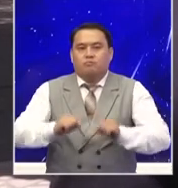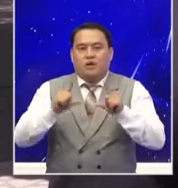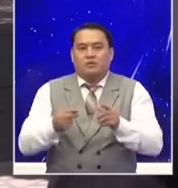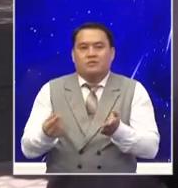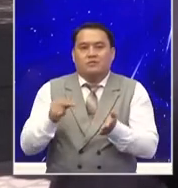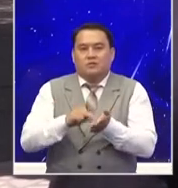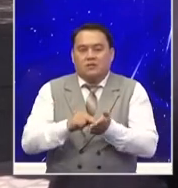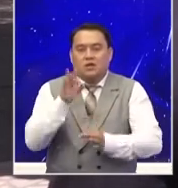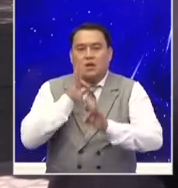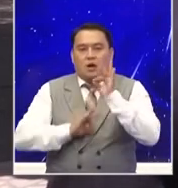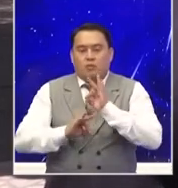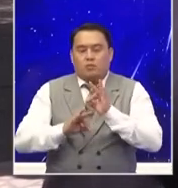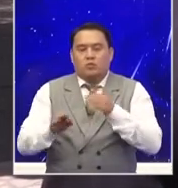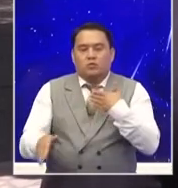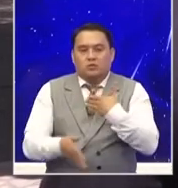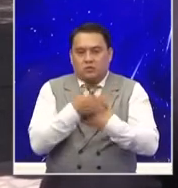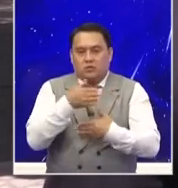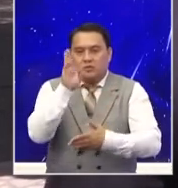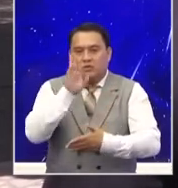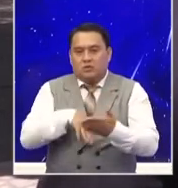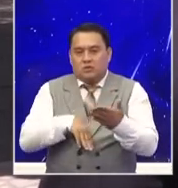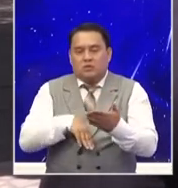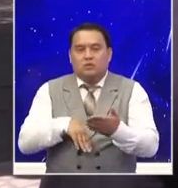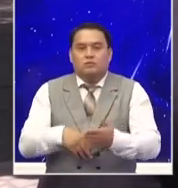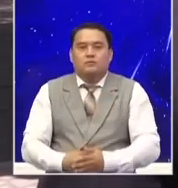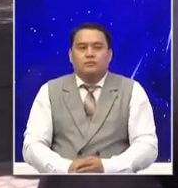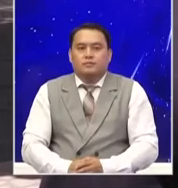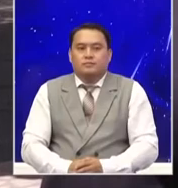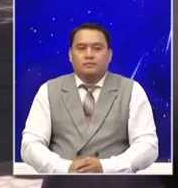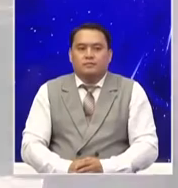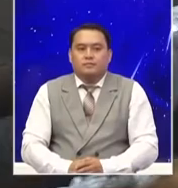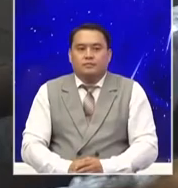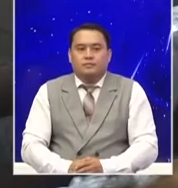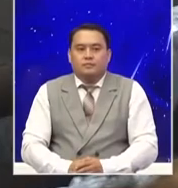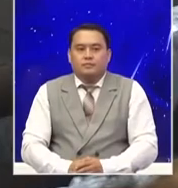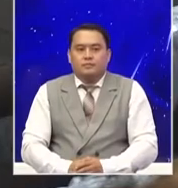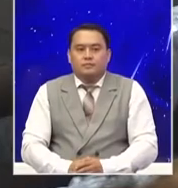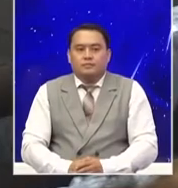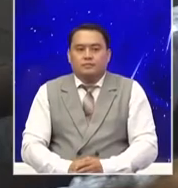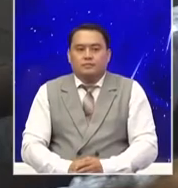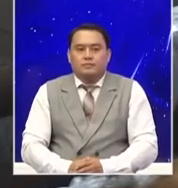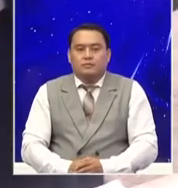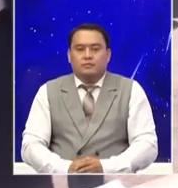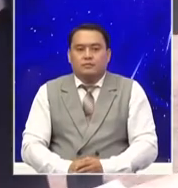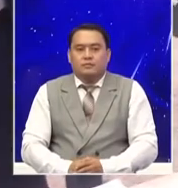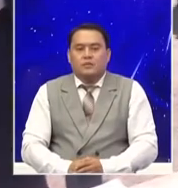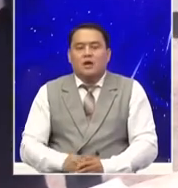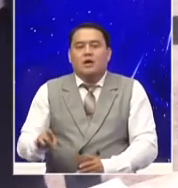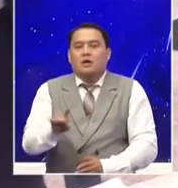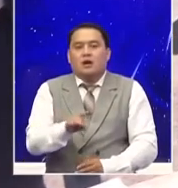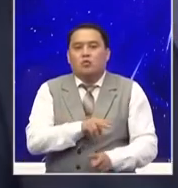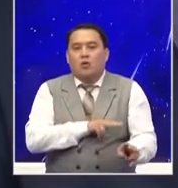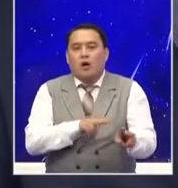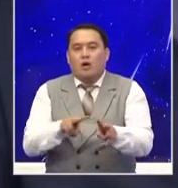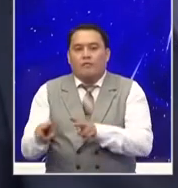завышение цен, будем привлекать вплоть до лишения лицензий данных аптек. В рамках своего визита в Капшагайский регион мониторинговая